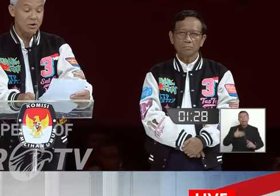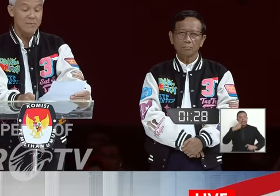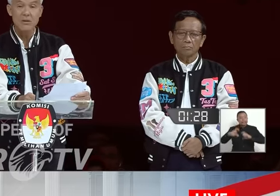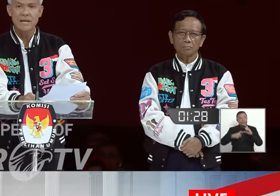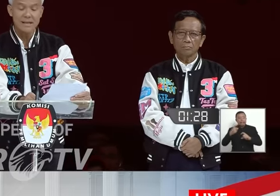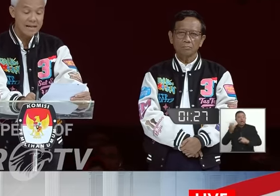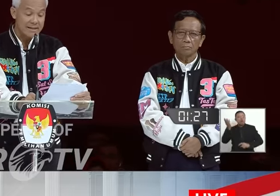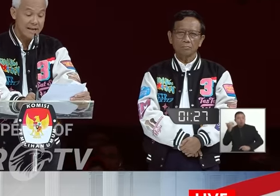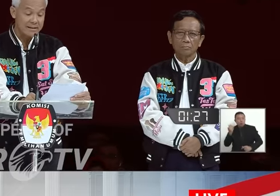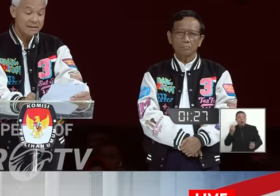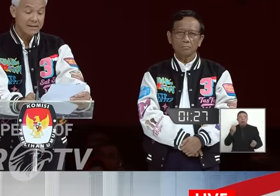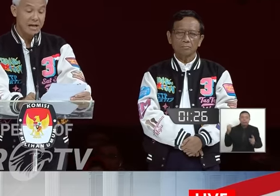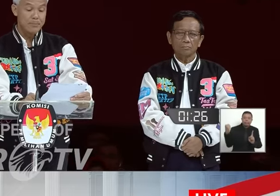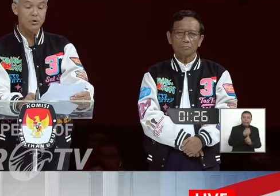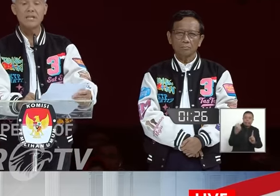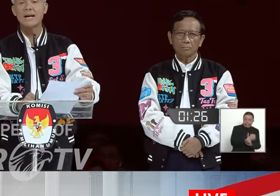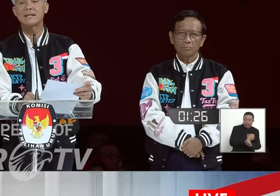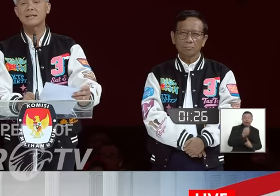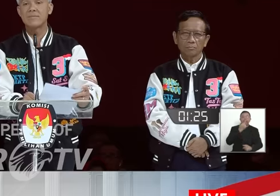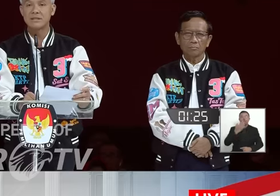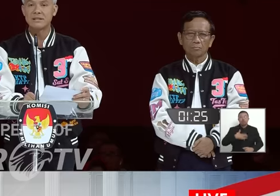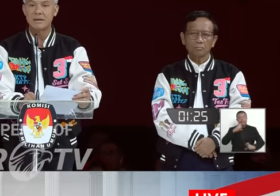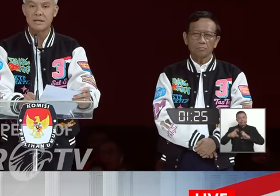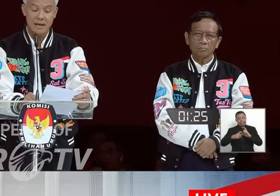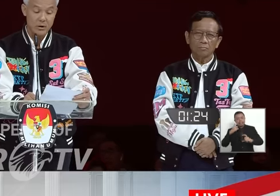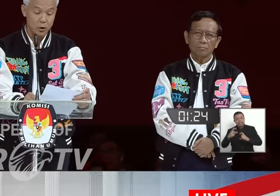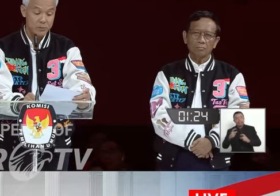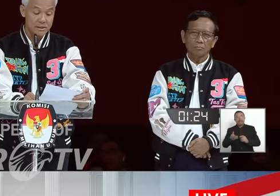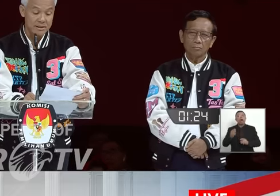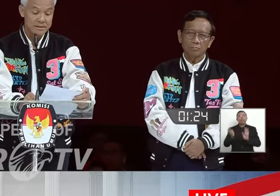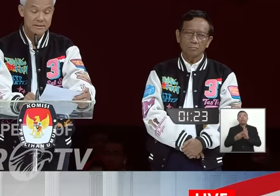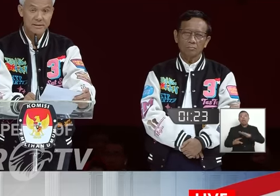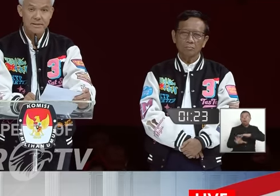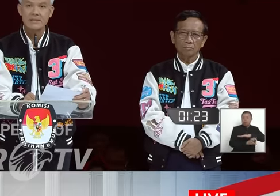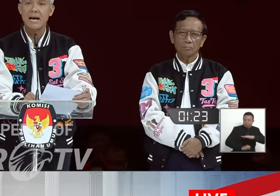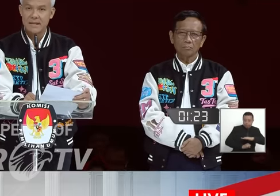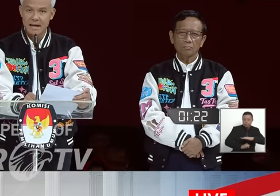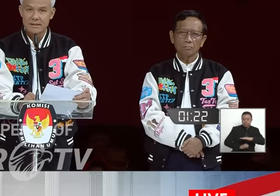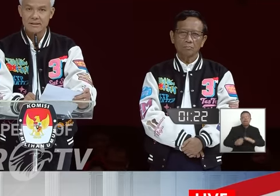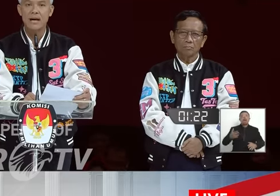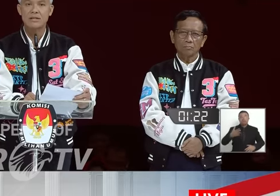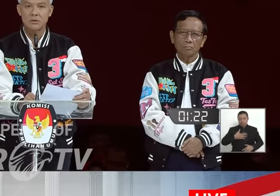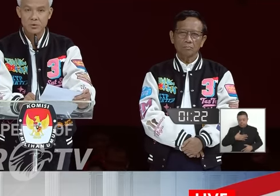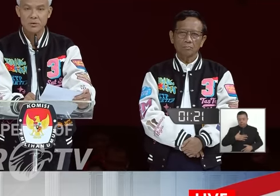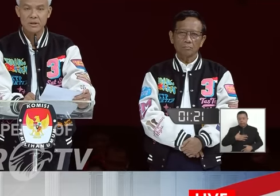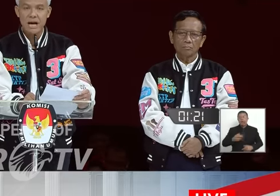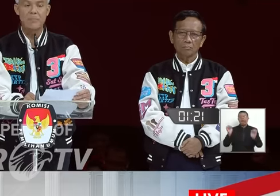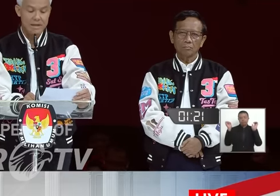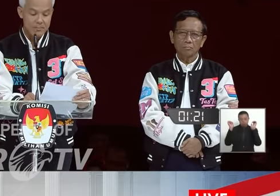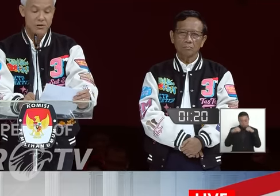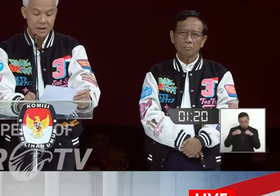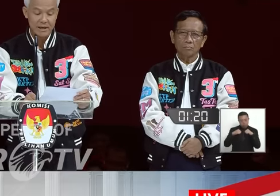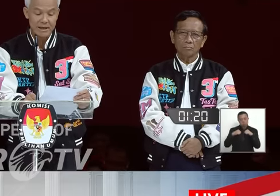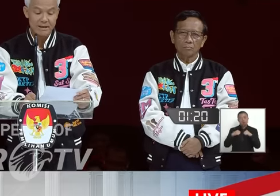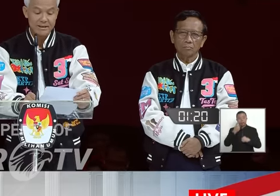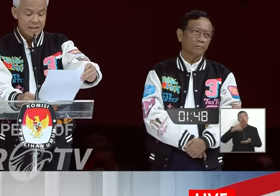Oke saya ke Bang Daniel Oke Harap tenang Bang daniil soal closing statement dari Pak Prabowo tadi sempat meminta maaf